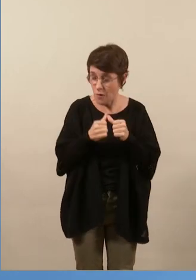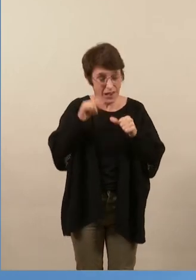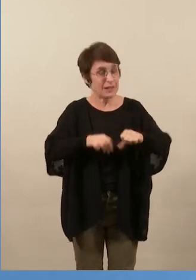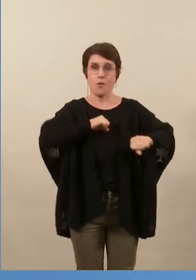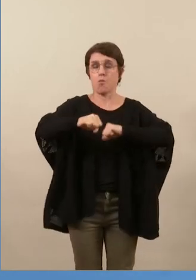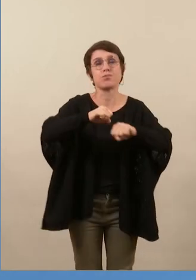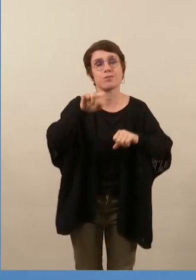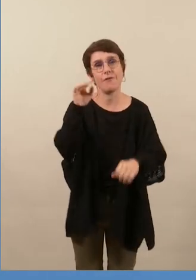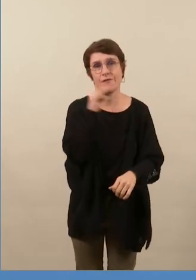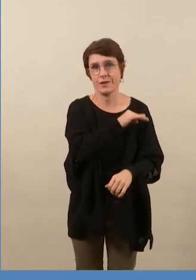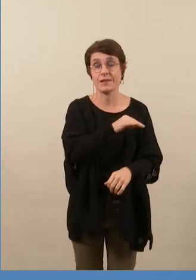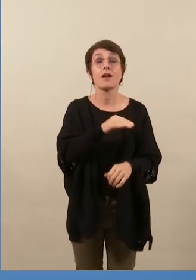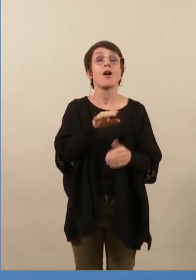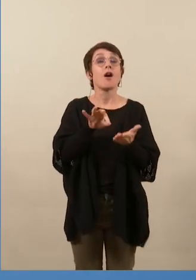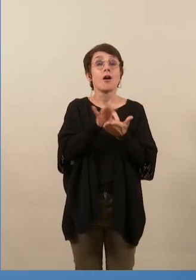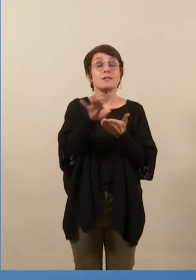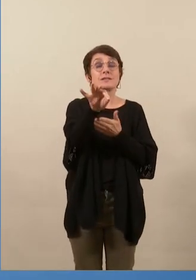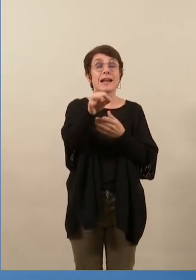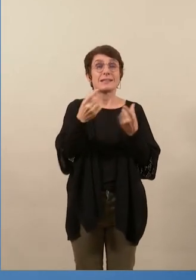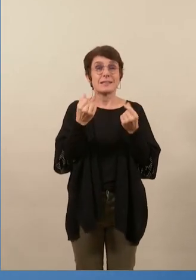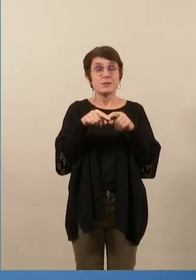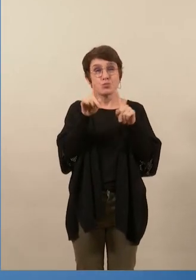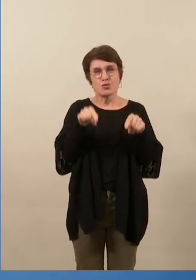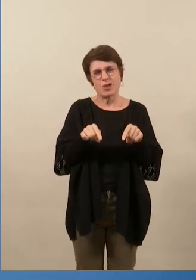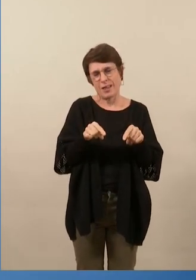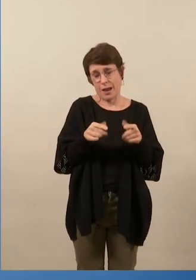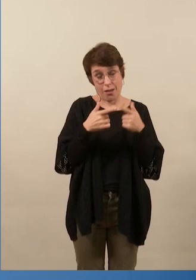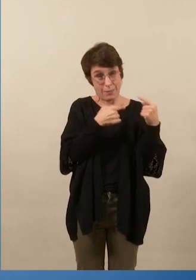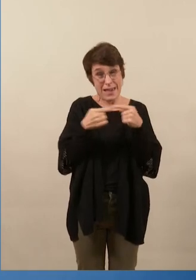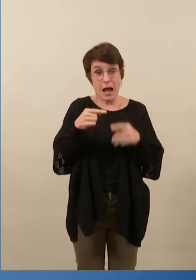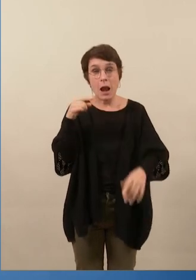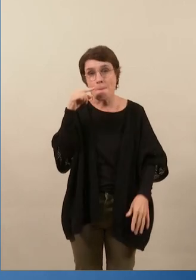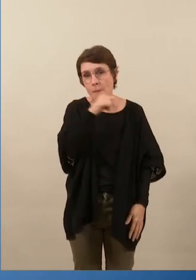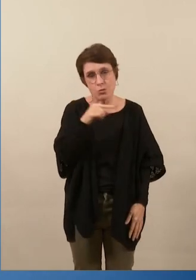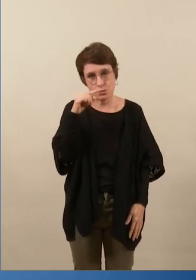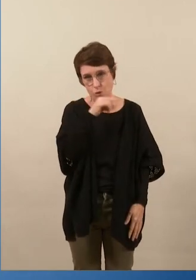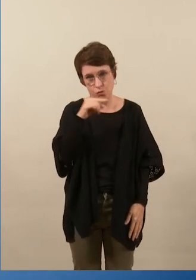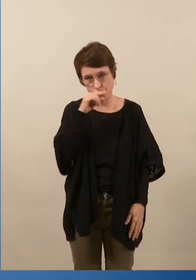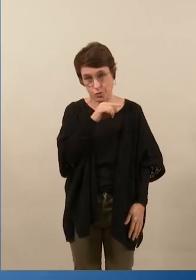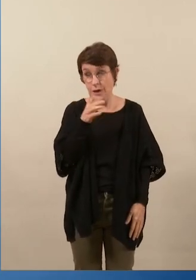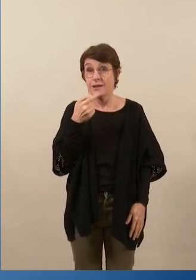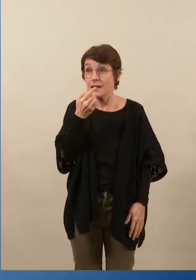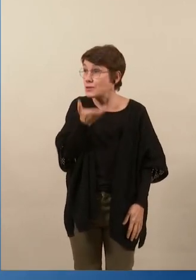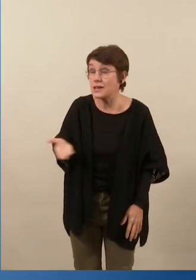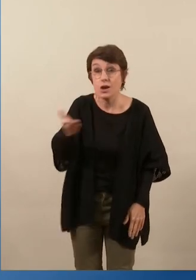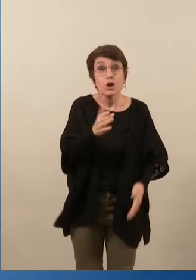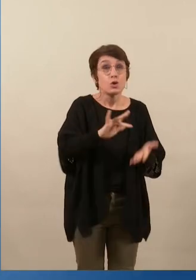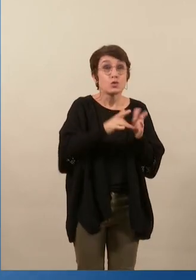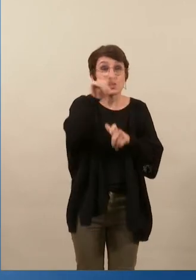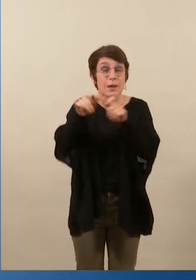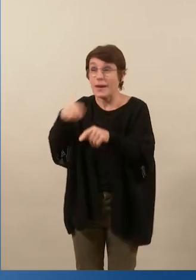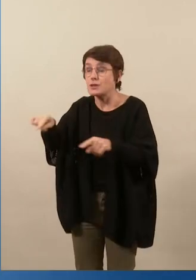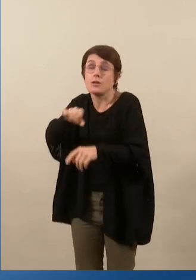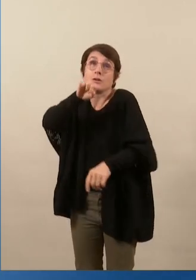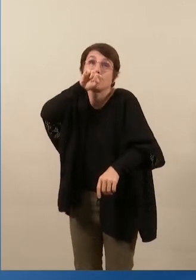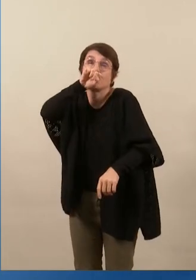supplémentaire ces orientations budgétaires mensongère m'appelle à appeler tous ceux qui ont Grenoble à cœur tous ceux qui qui sont conscients de la